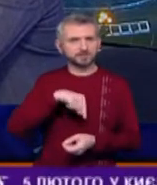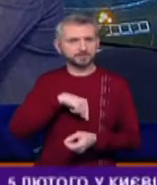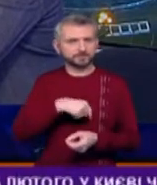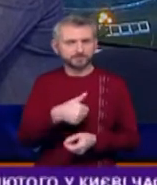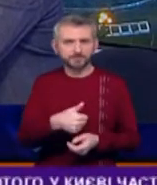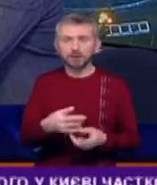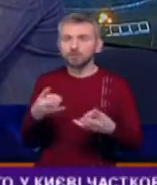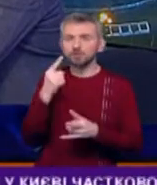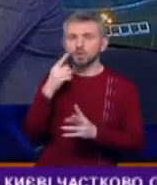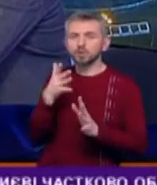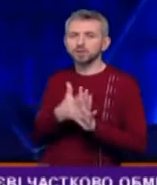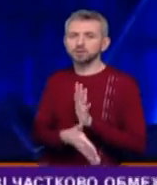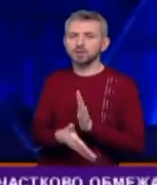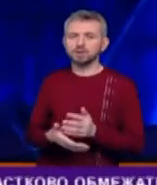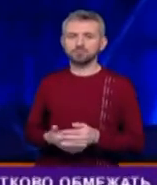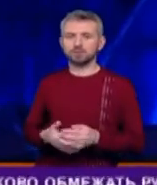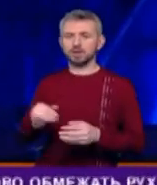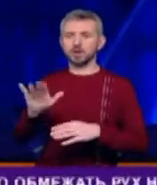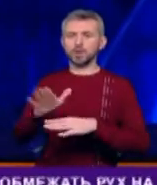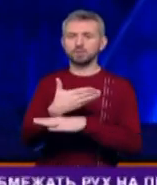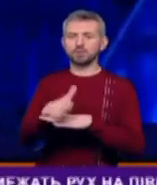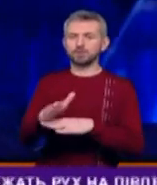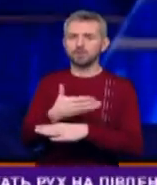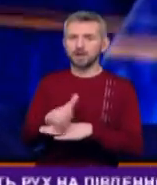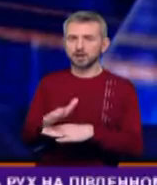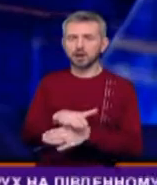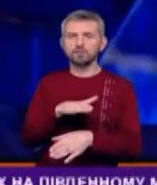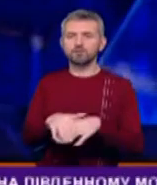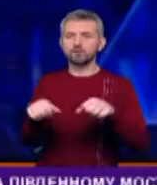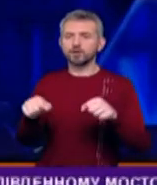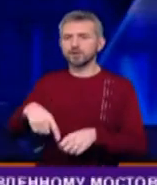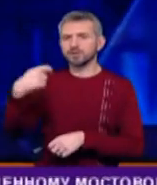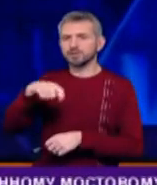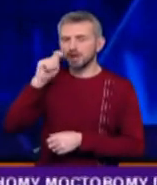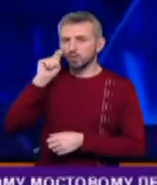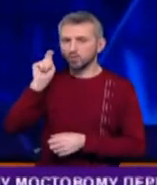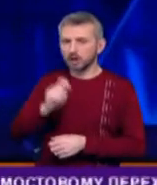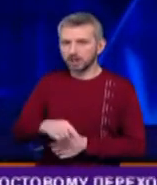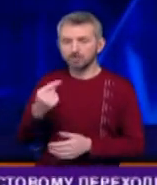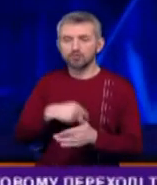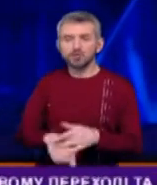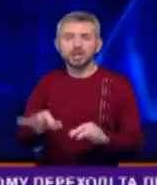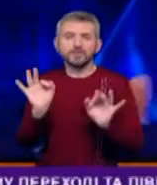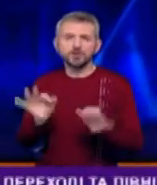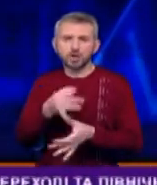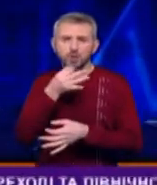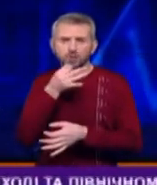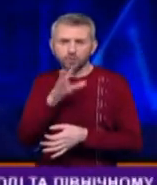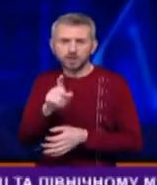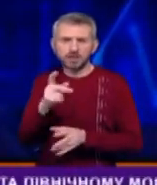Потрібно все-таки розуміти і розмежувати повноваження президента України, тому що, звичайно, будь-який